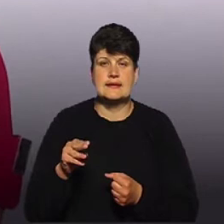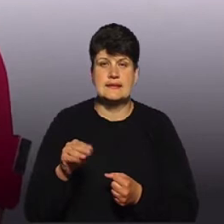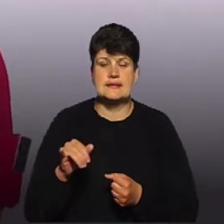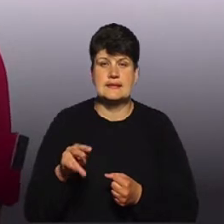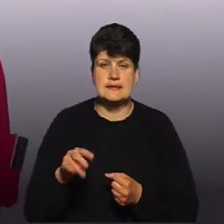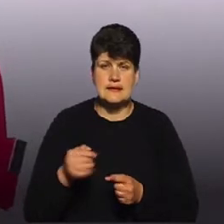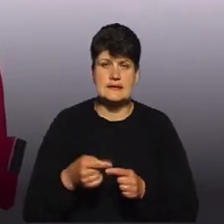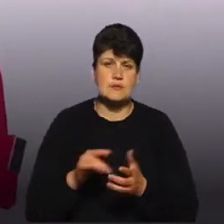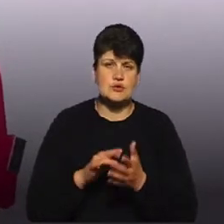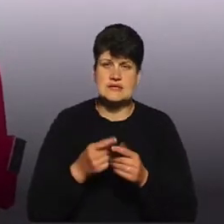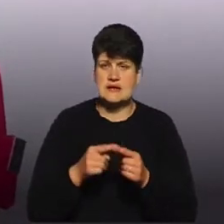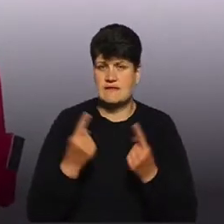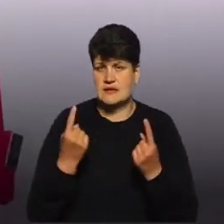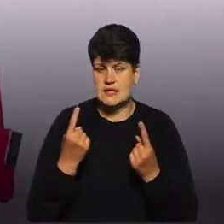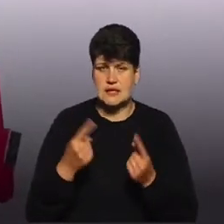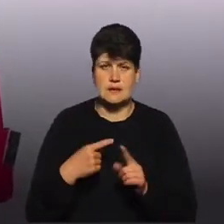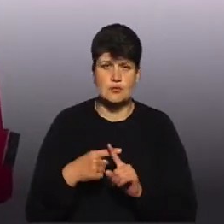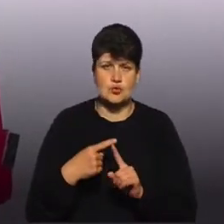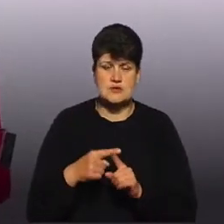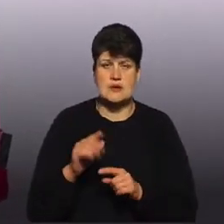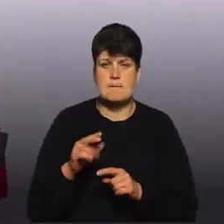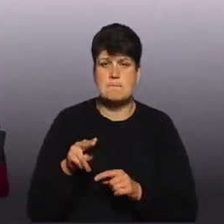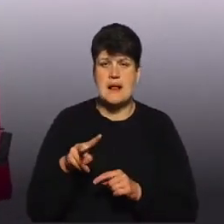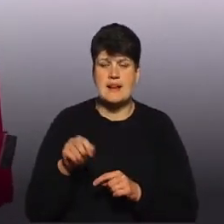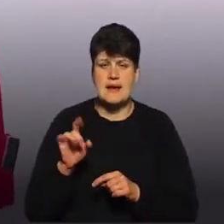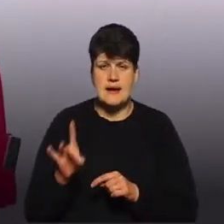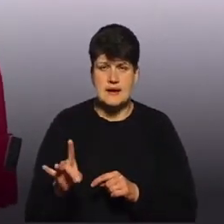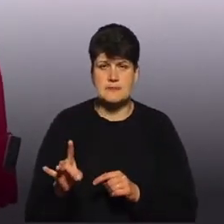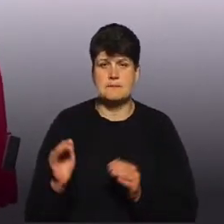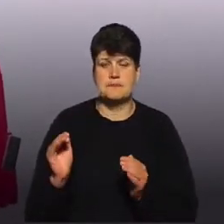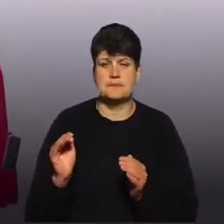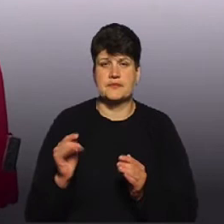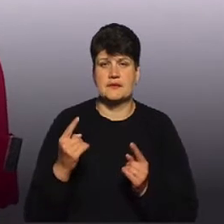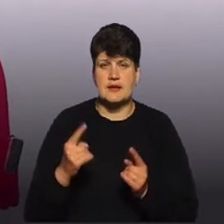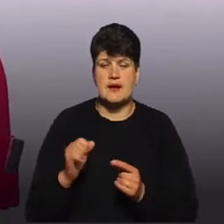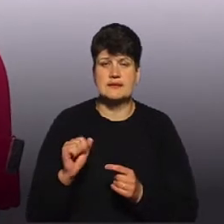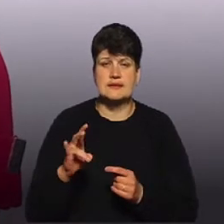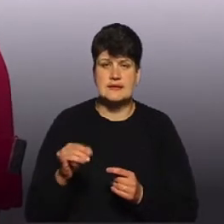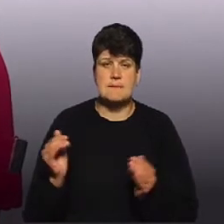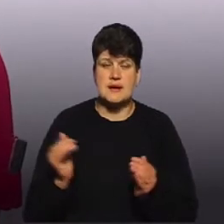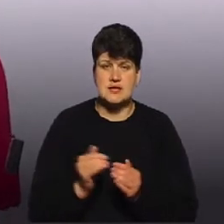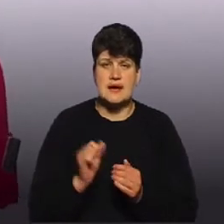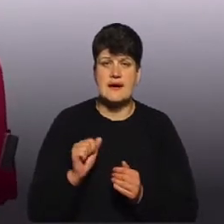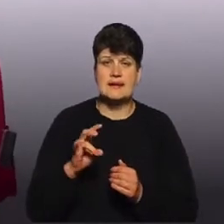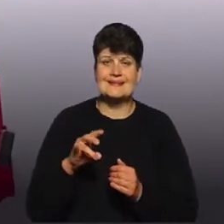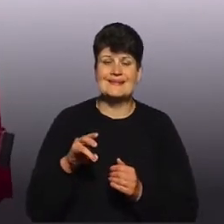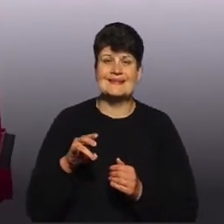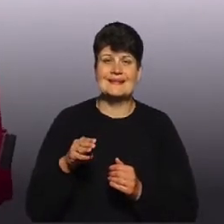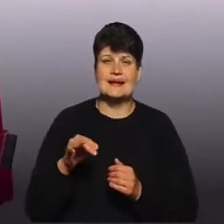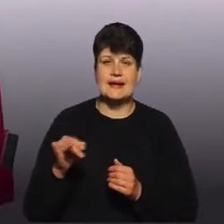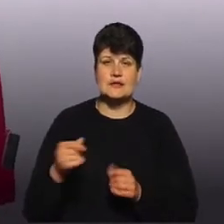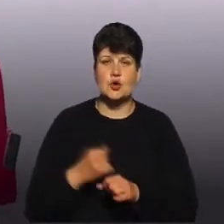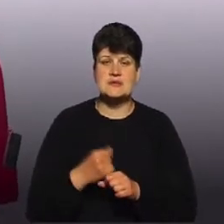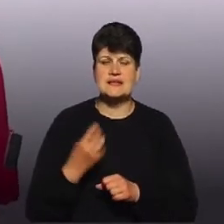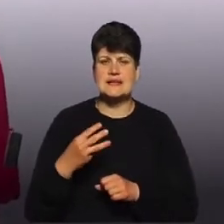що вартість ПЛРу і антитіл, звичайно, менша. А ще великий плюс – те, що антиген робиться за 30-40 хвилин. І туристи